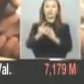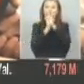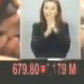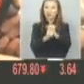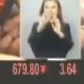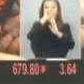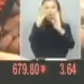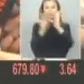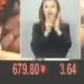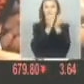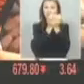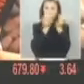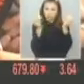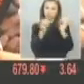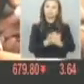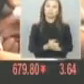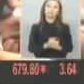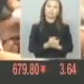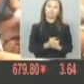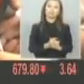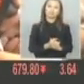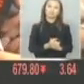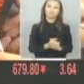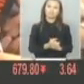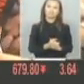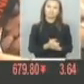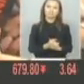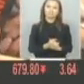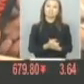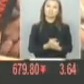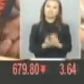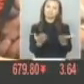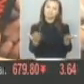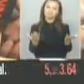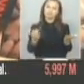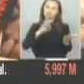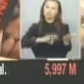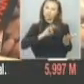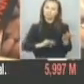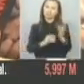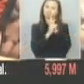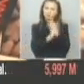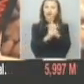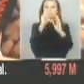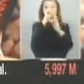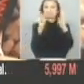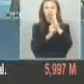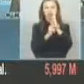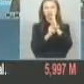ใต้กฎหมายก็อยากให้ทำให้ถ้าจะให้ดีก็ทำภายใต้กฎหมายให้มีขอบเขตที่จ